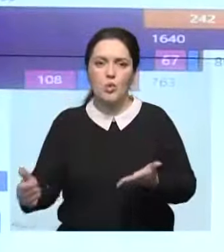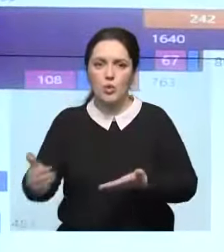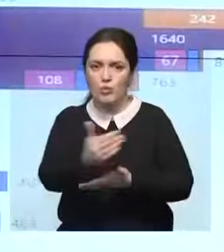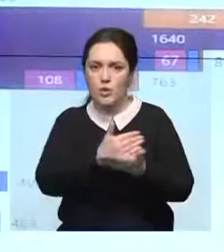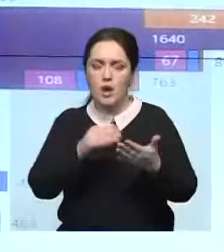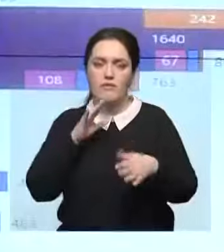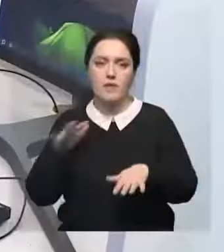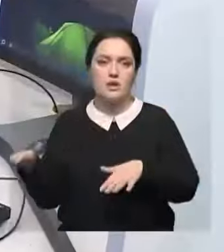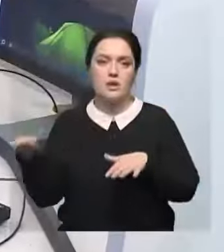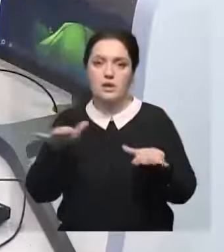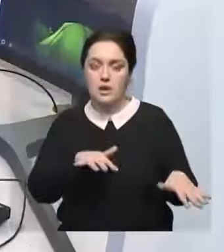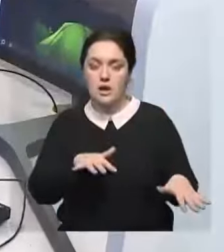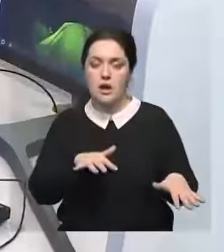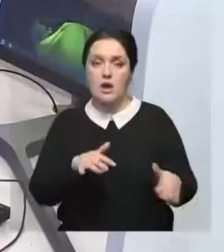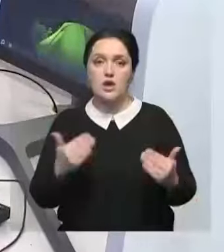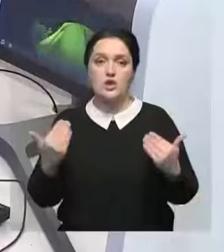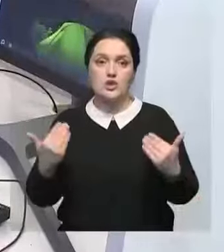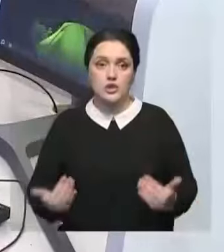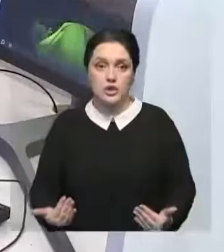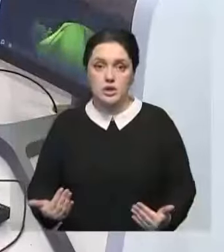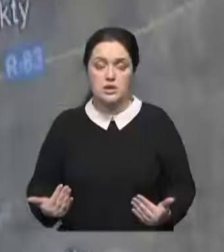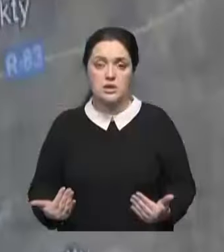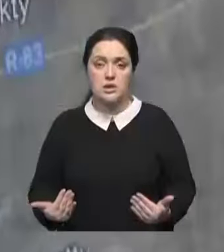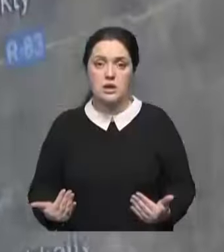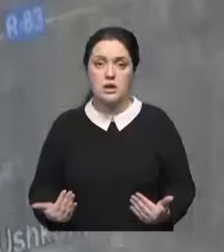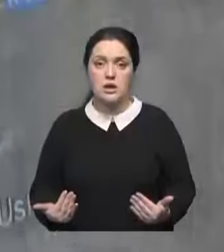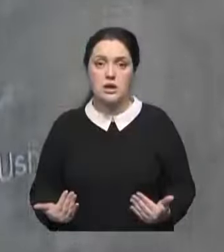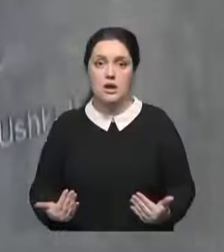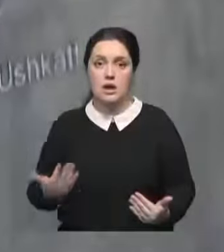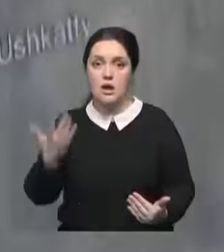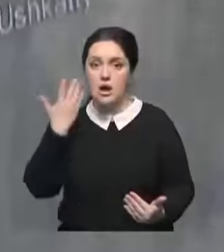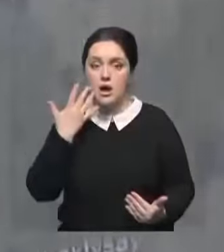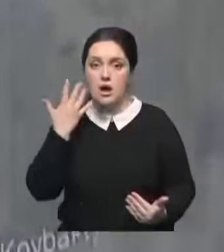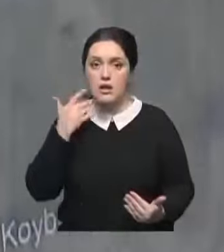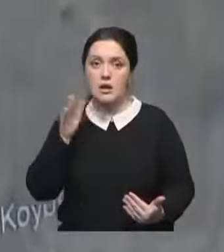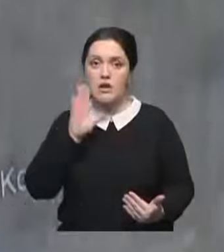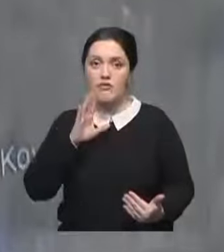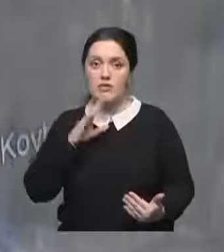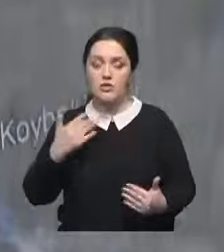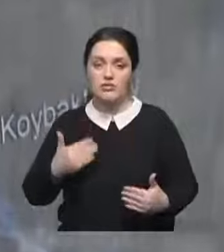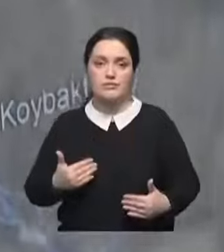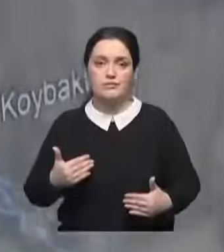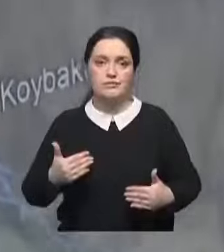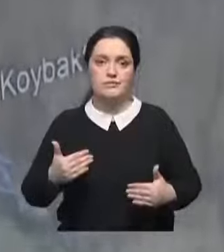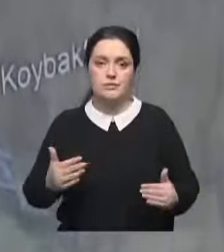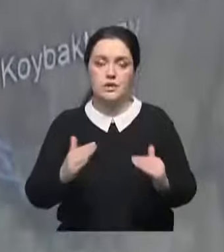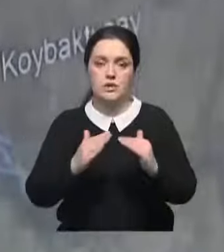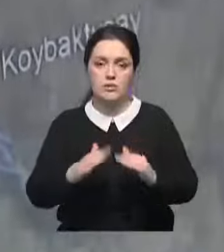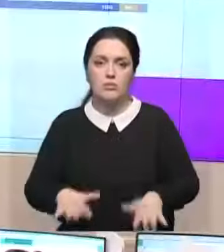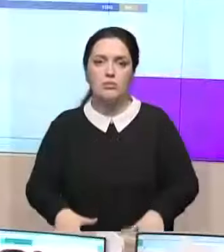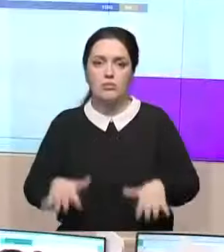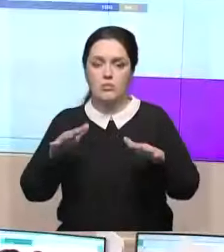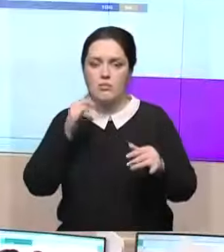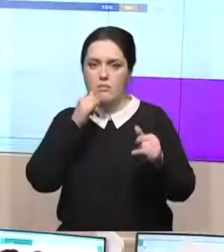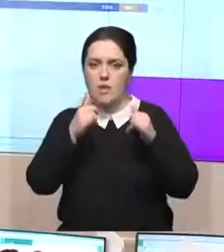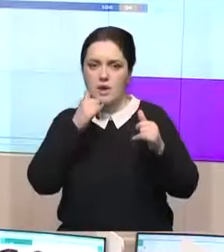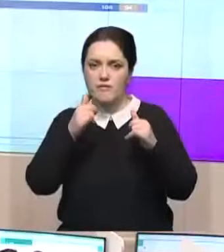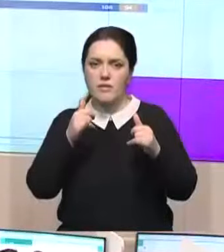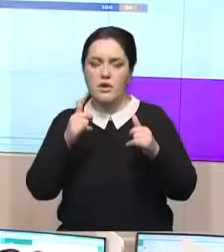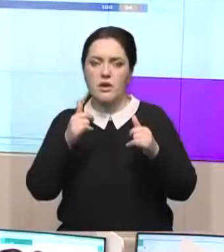приходящую воду на текущий момент. И далее, когда вода уже подступила к домам жителей, начались звонки по